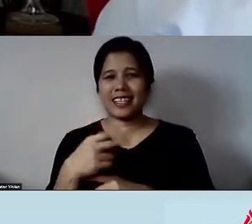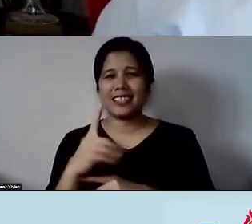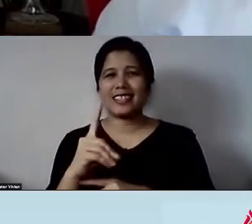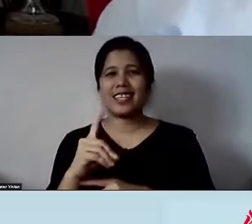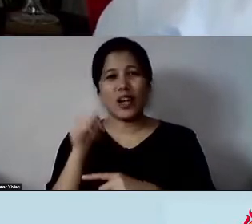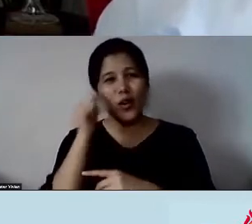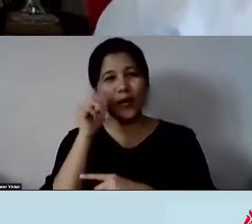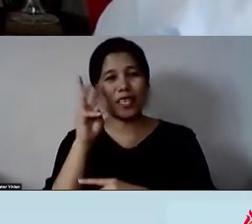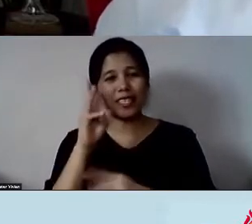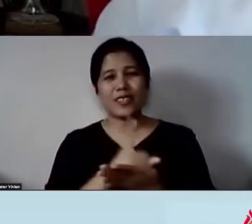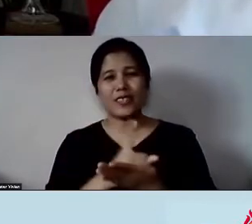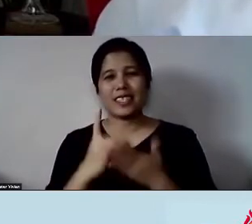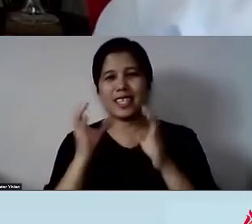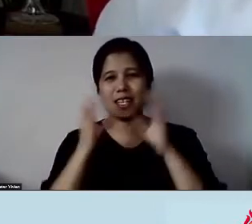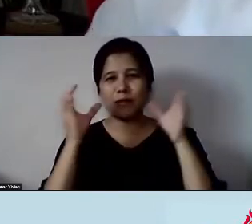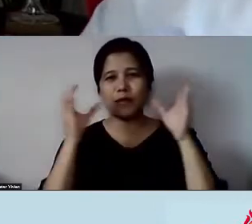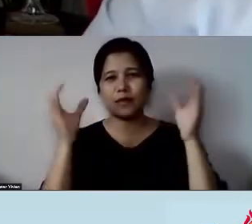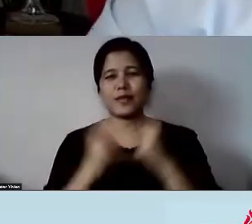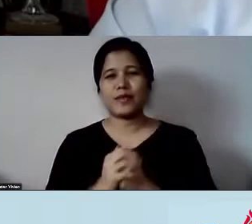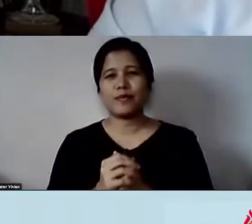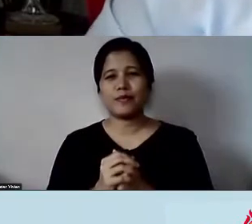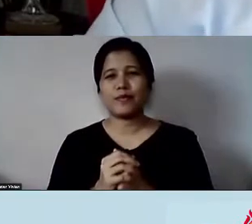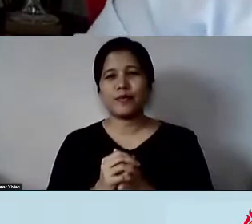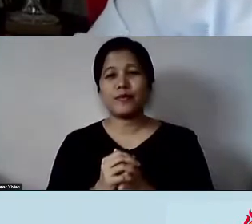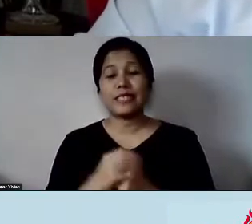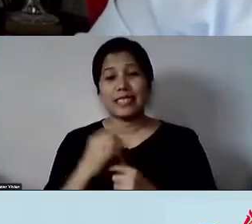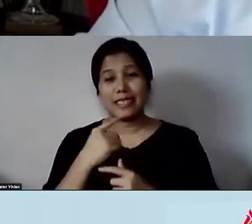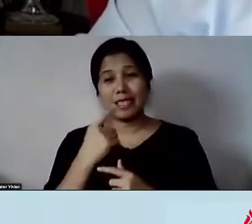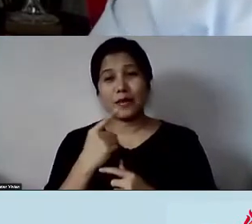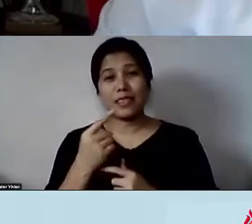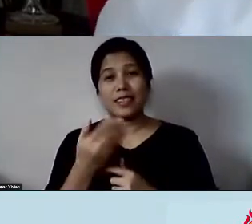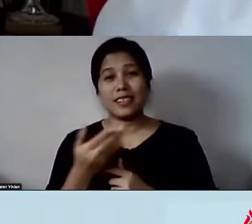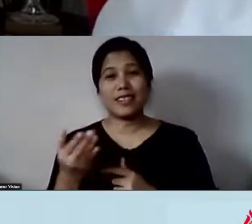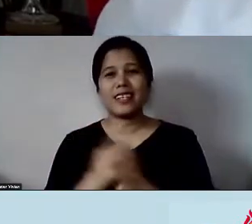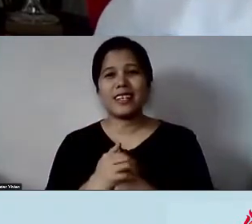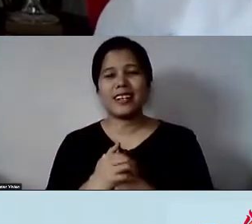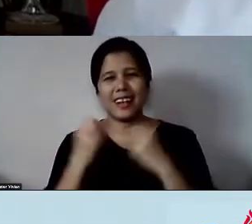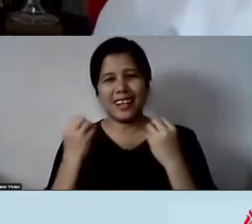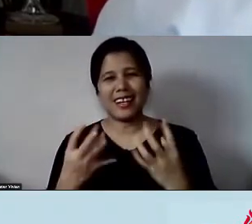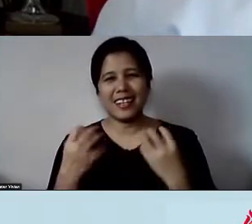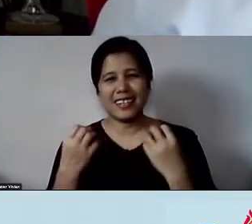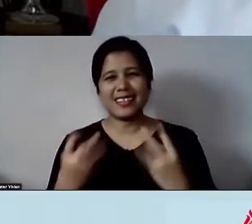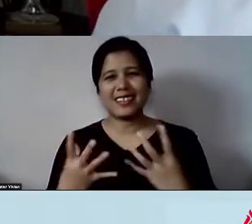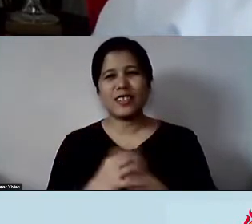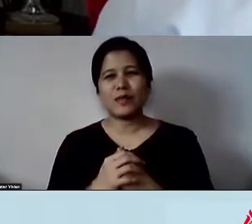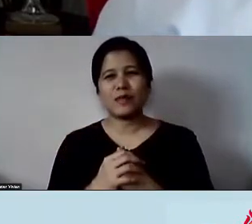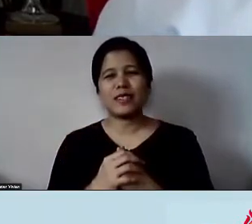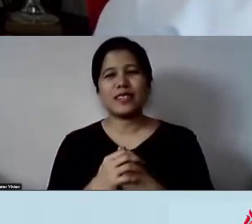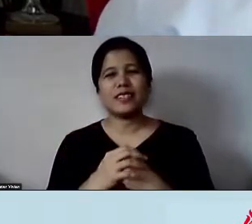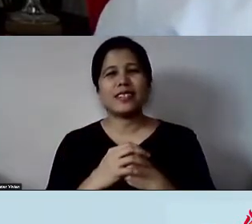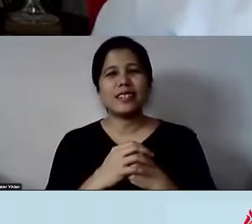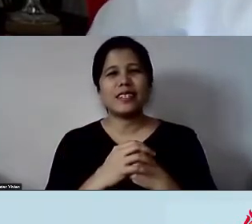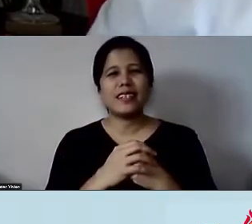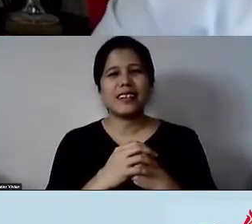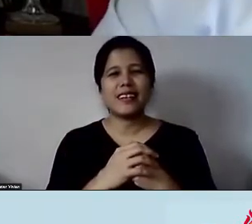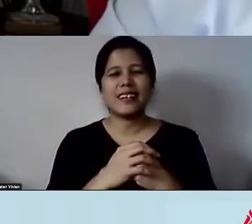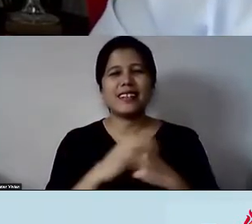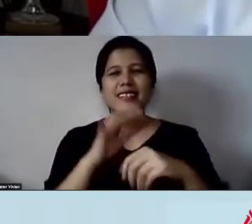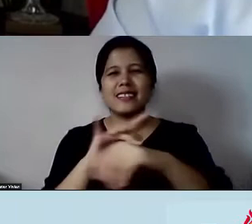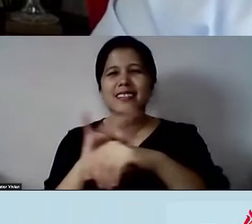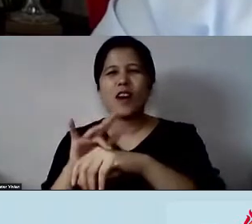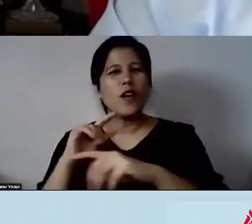maganda pagkakataon ito kasi sabi ninyo, ang dami nating na-reach ng mga tao